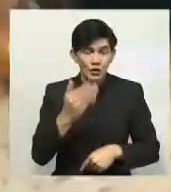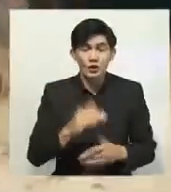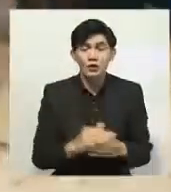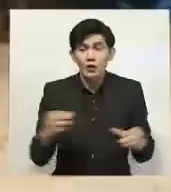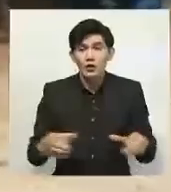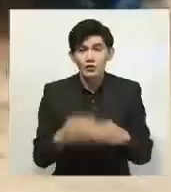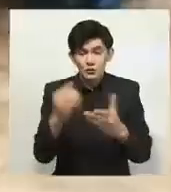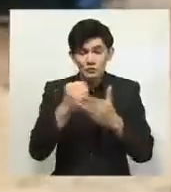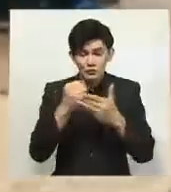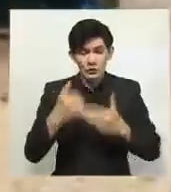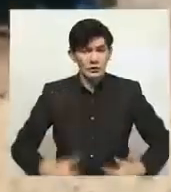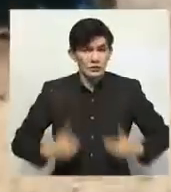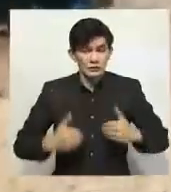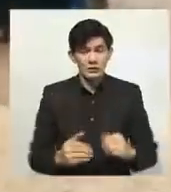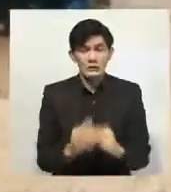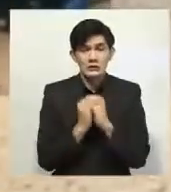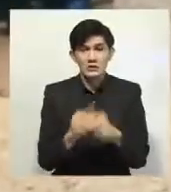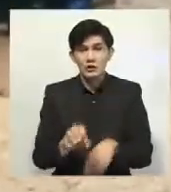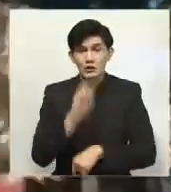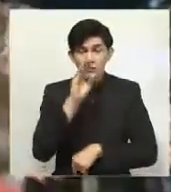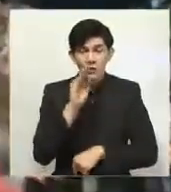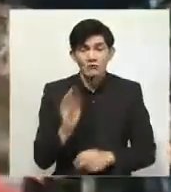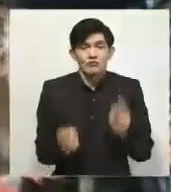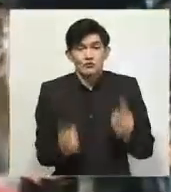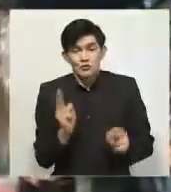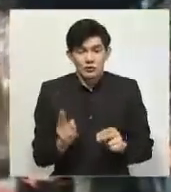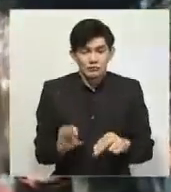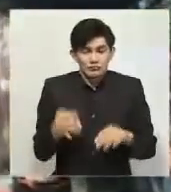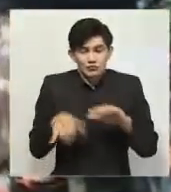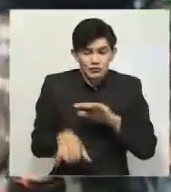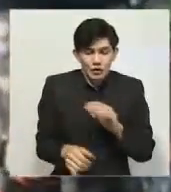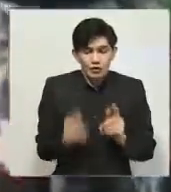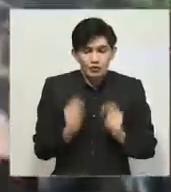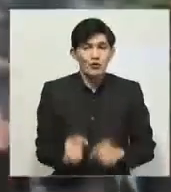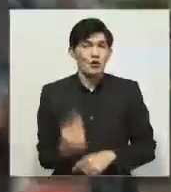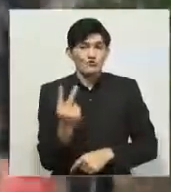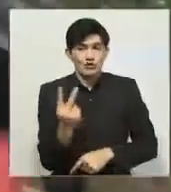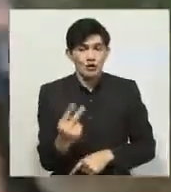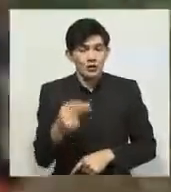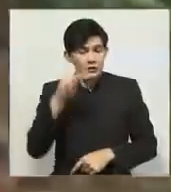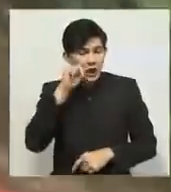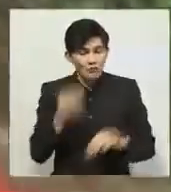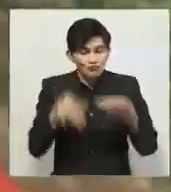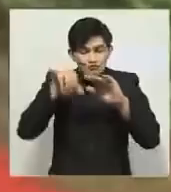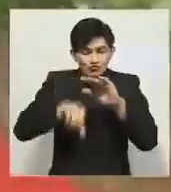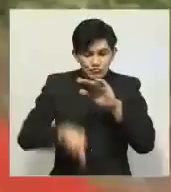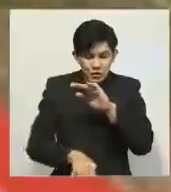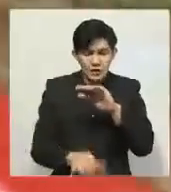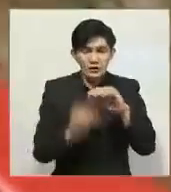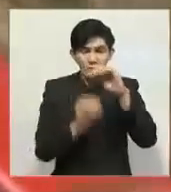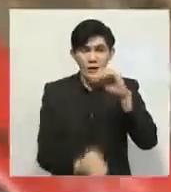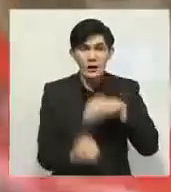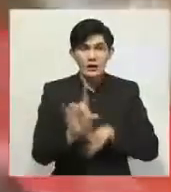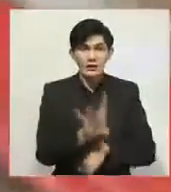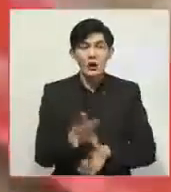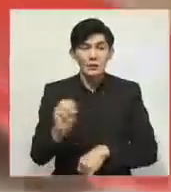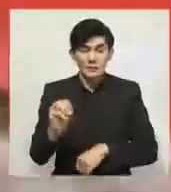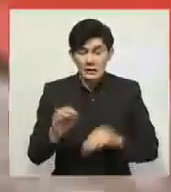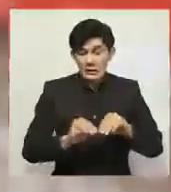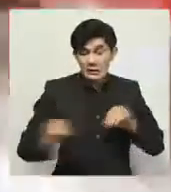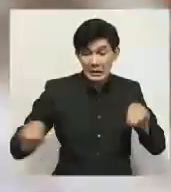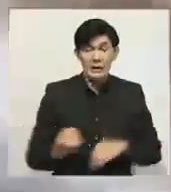ซึ่งทีมกู้ภัยจากจีนก็ได้แจ้งข้อมูลว่ามีหุ่นยนต์ค้นหาใต้น้ำจำนวน2ตัวมีความสามารถดำน้ำได้ลึก100เมตรไปได้ไก